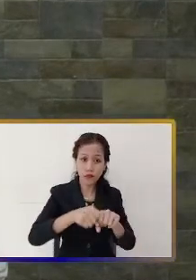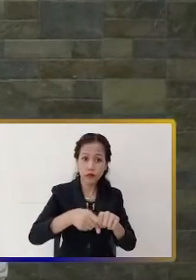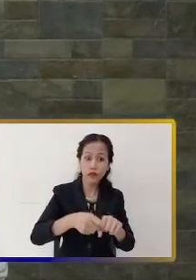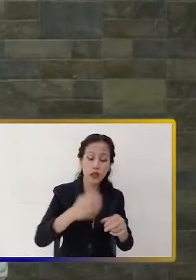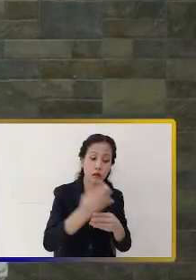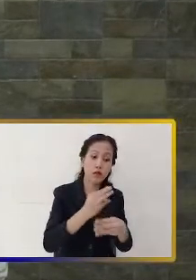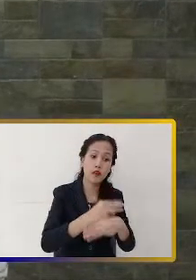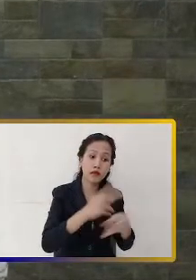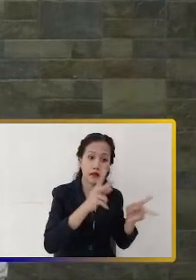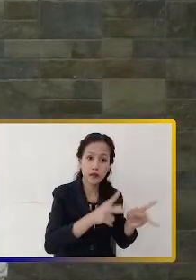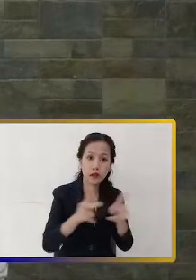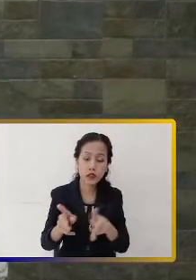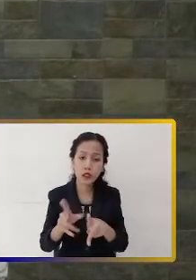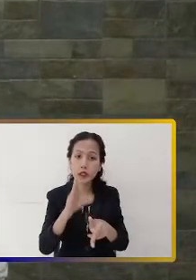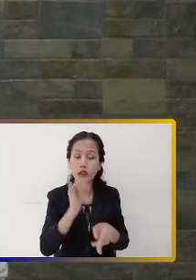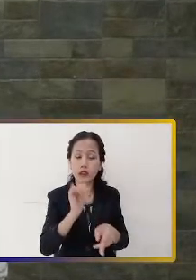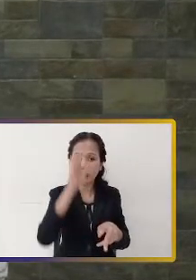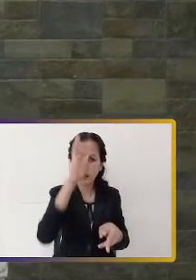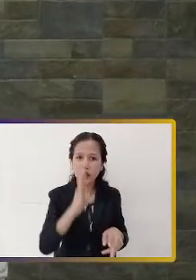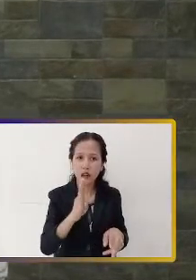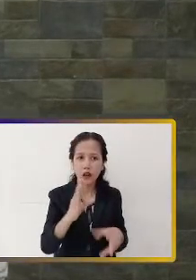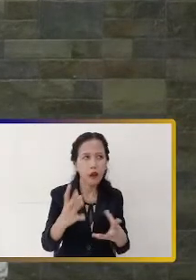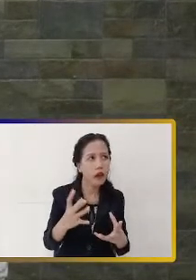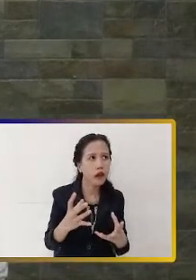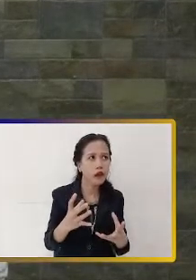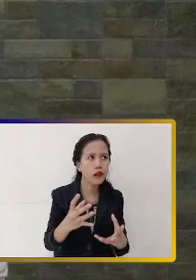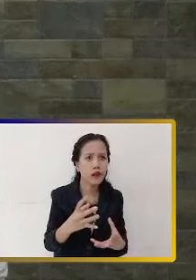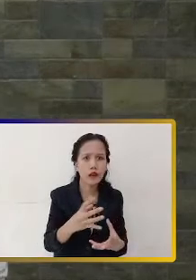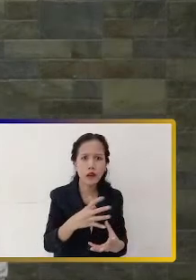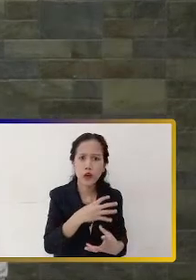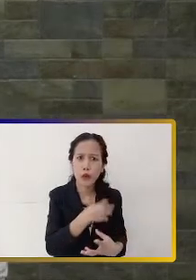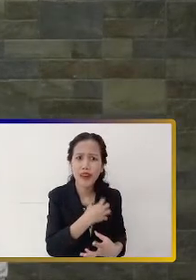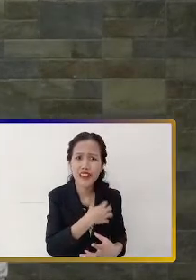na sila, nagre-reklamo sila, eh hindi naman silang gumawa ng plano.